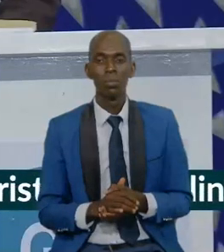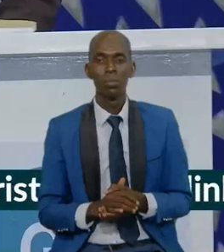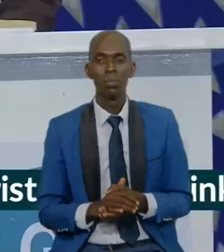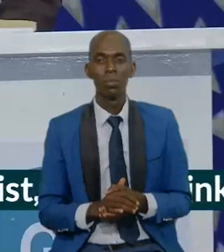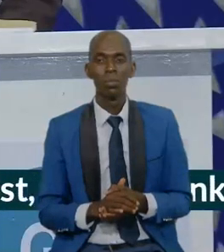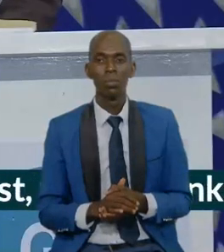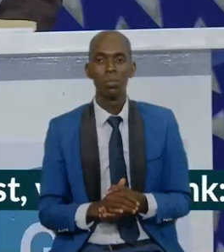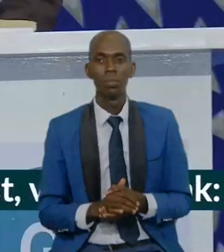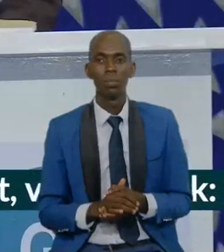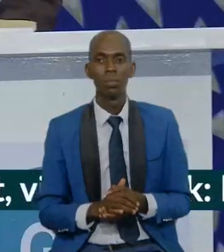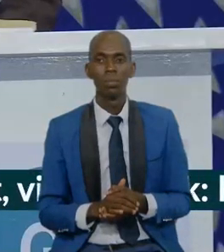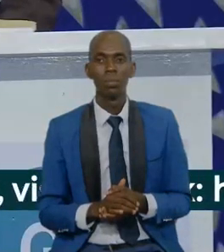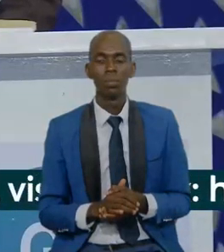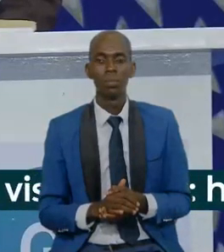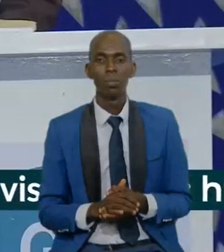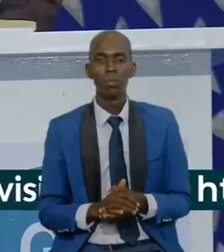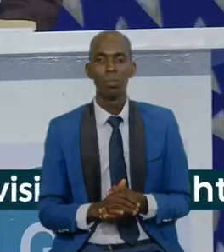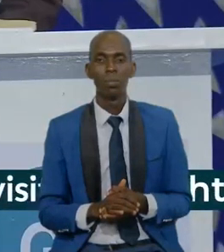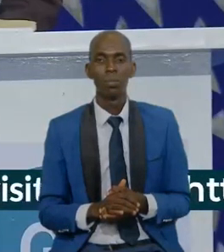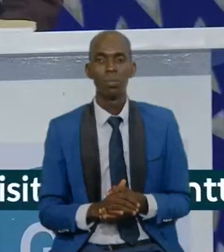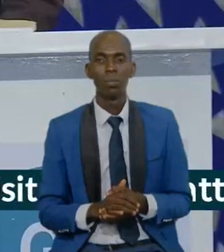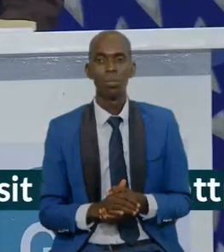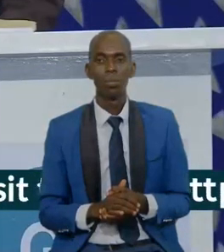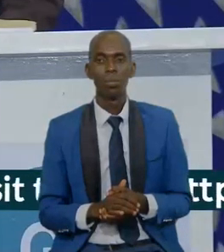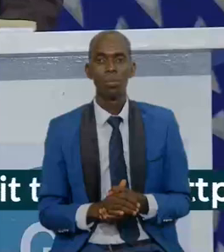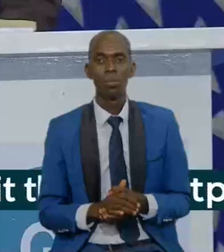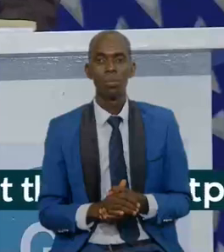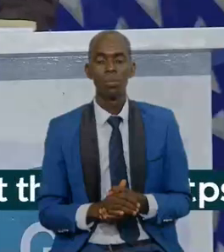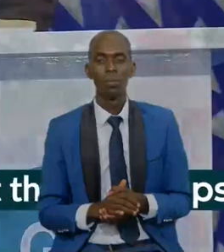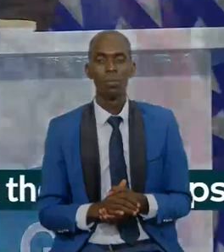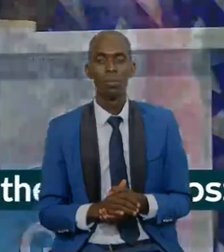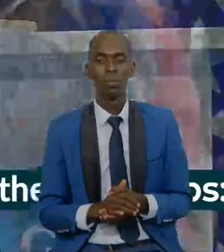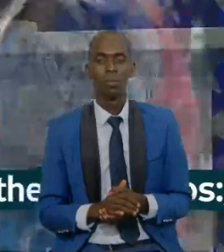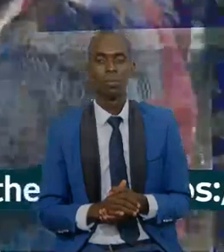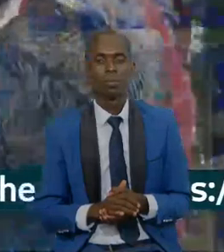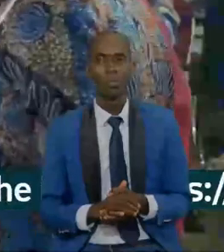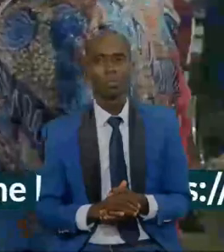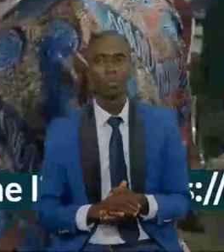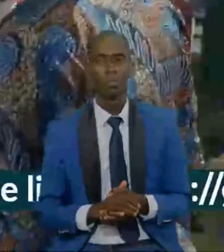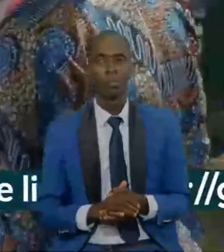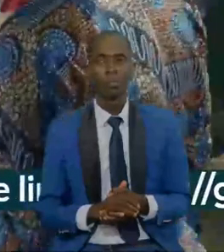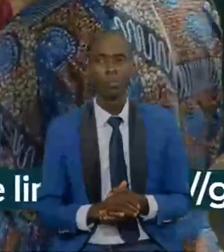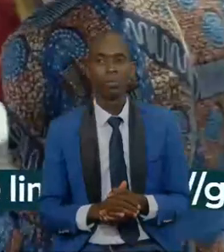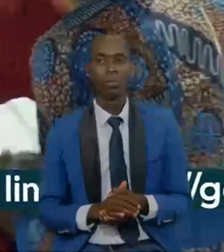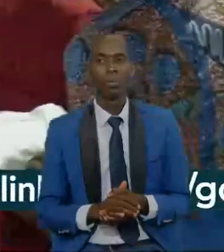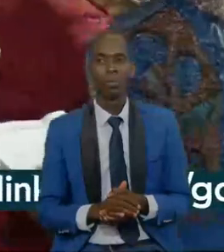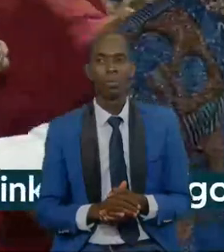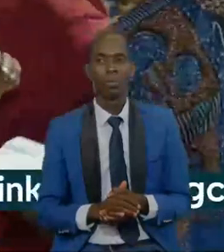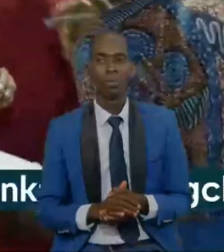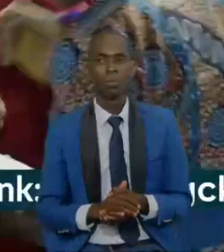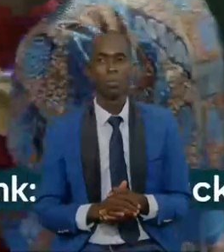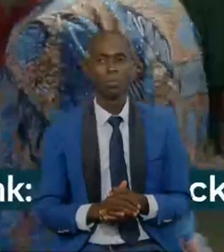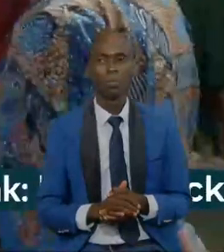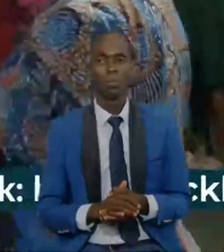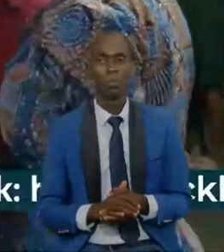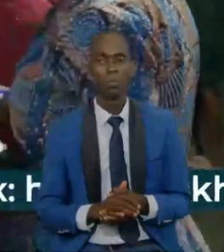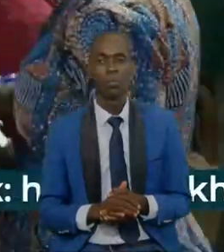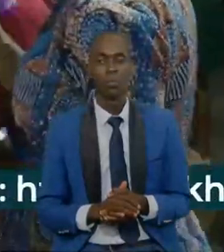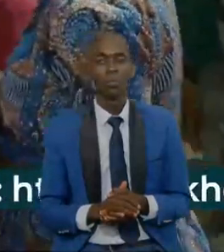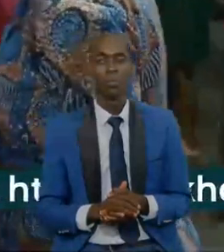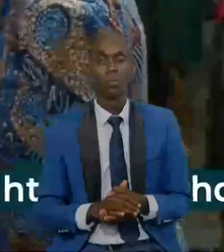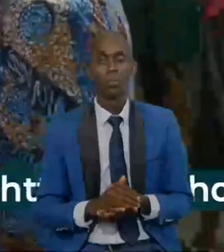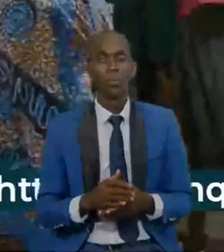Et pour nos amis qui nous suivent sur la radio et la télévision, for friends who are following